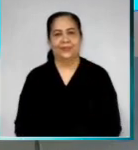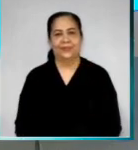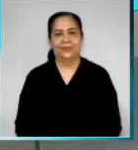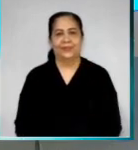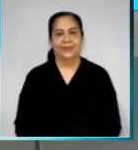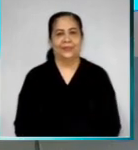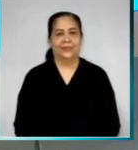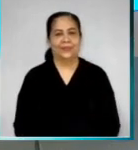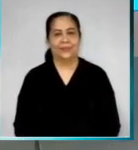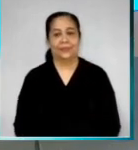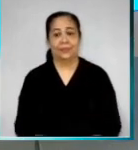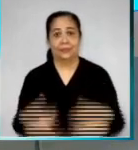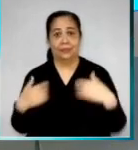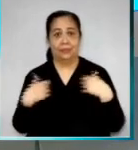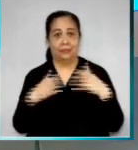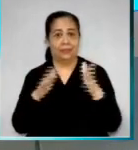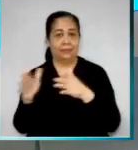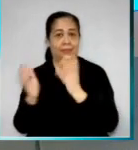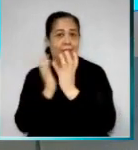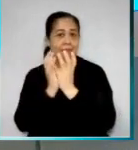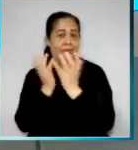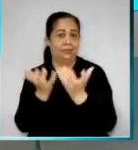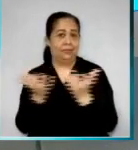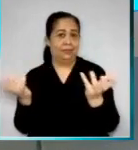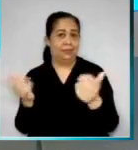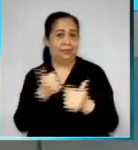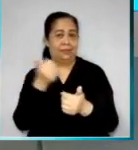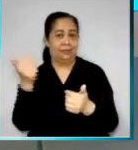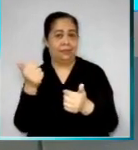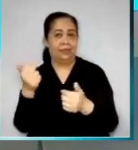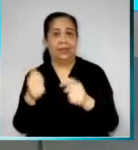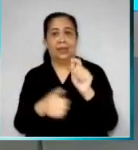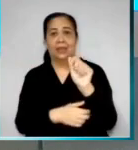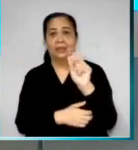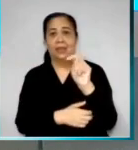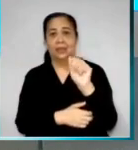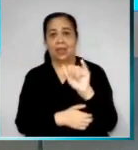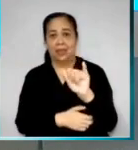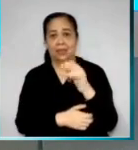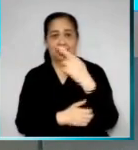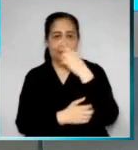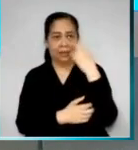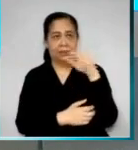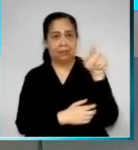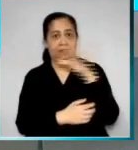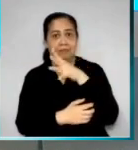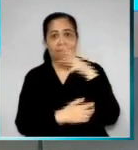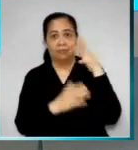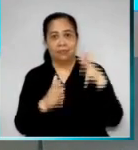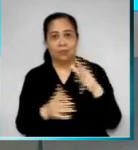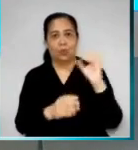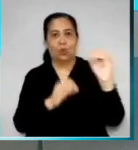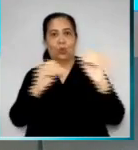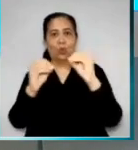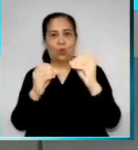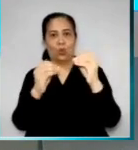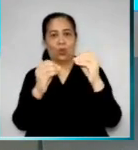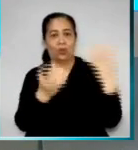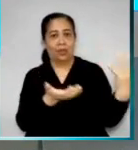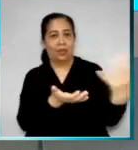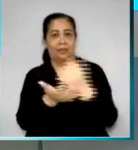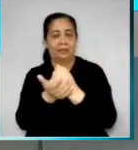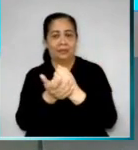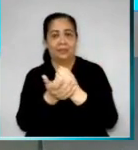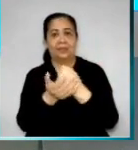May bersyon din ng community pantry ang ilang taga Tanay Rizal. Ang mga magsasaka roon, sarili nilang aning gulay at prutas ang